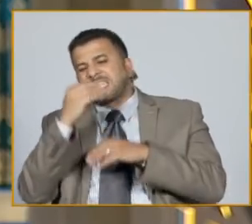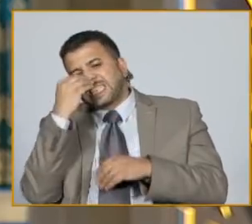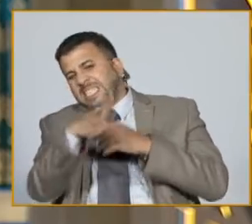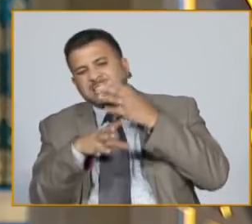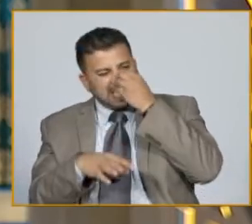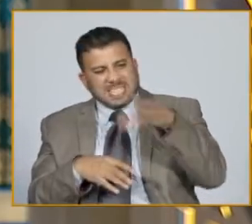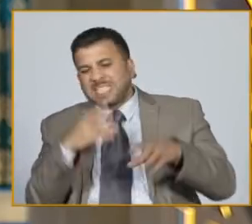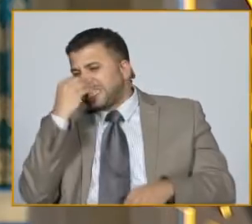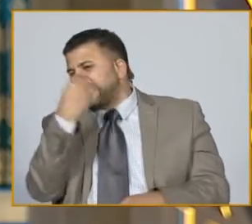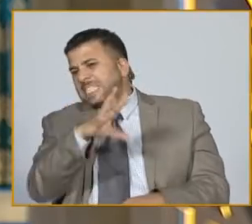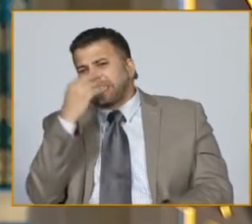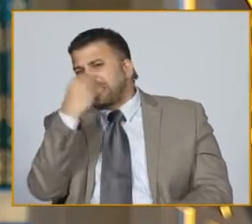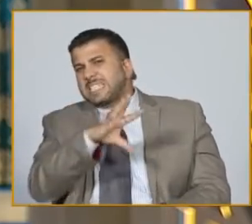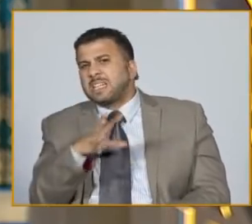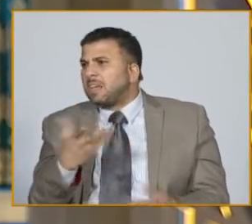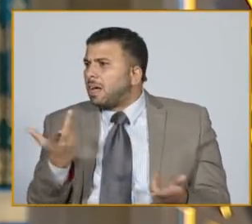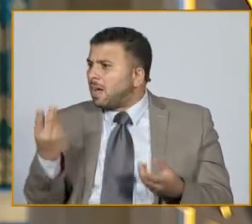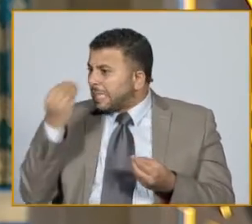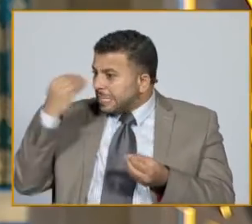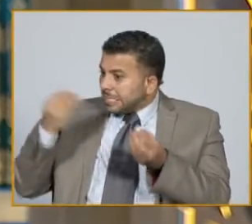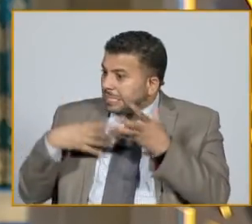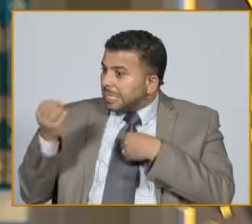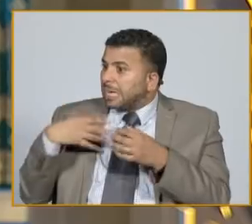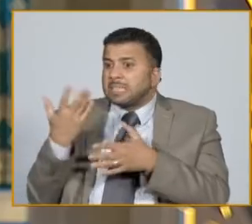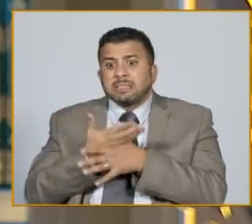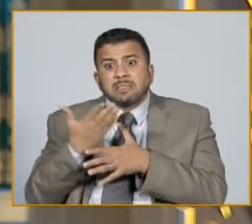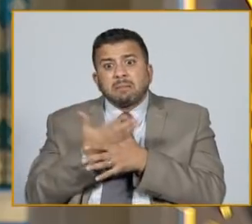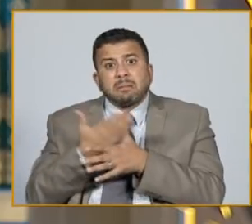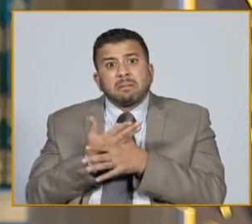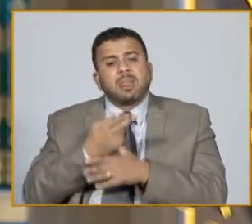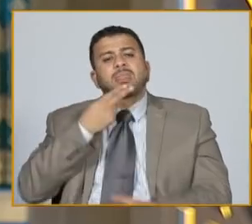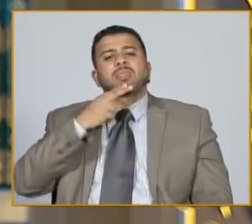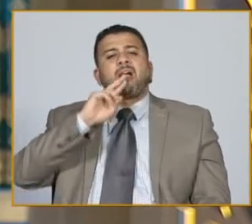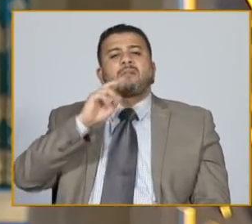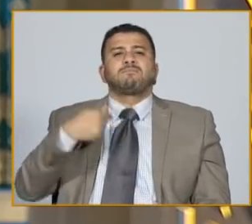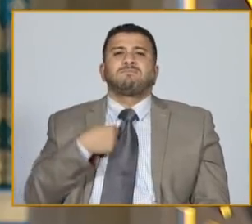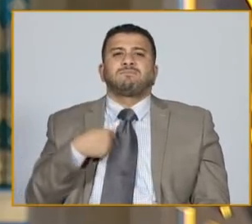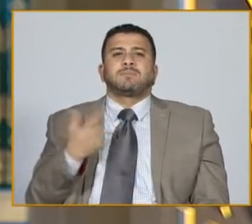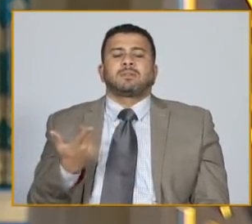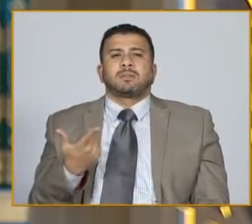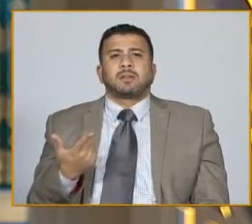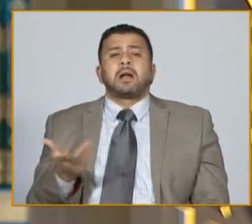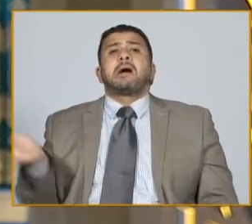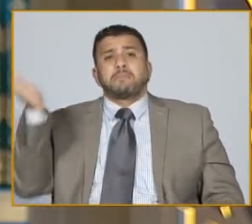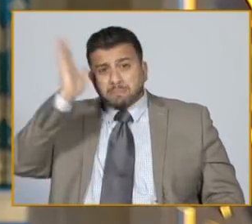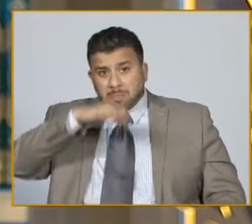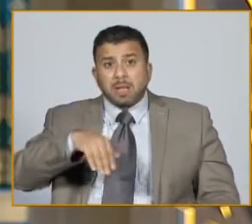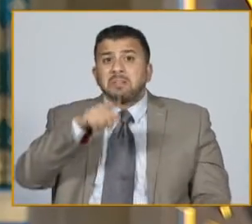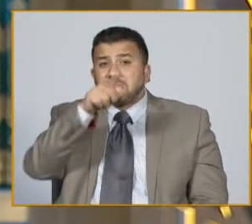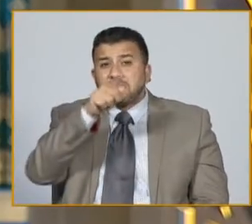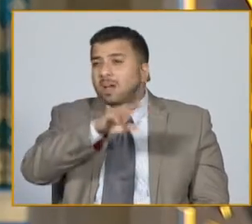يكرهون الكذاب ما يحبونه. وأيضا من العقوبات المعجلة لهذا الكذاب أنه ما يصدق حتى لو جاب خبر